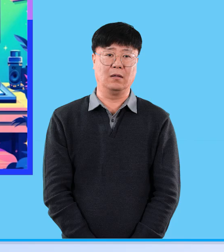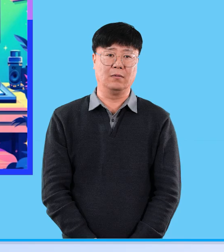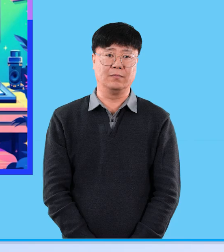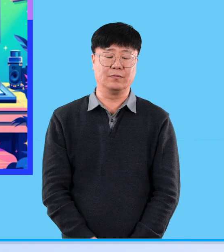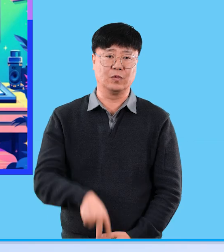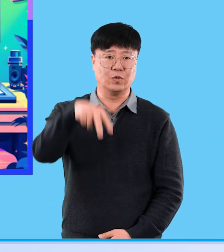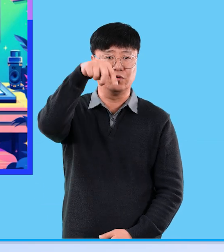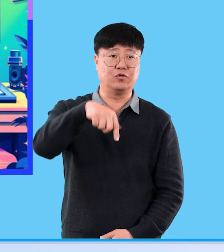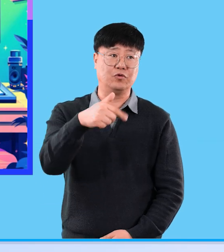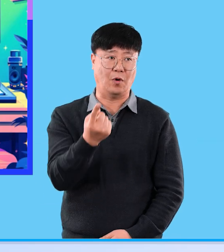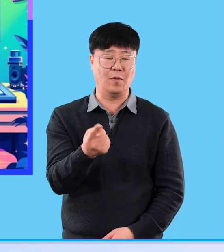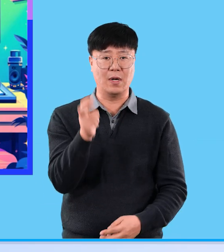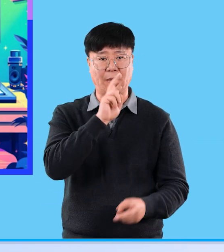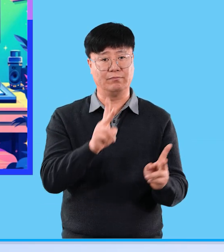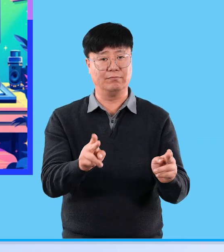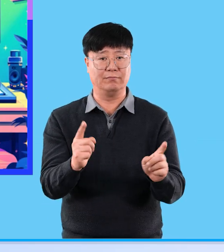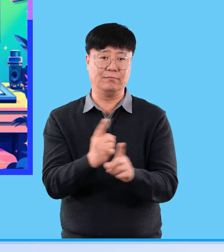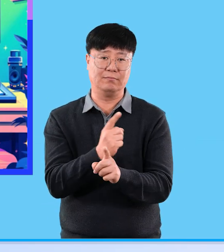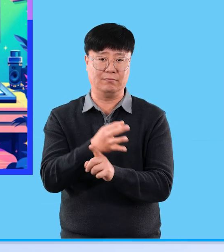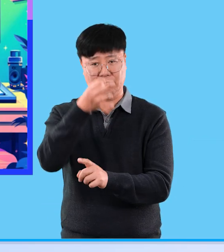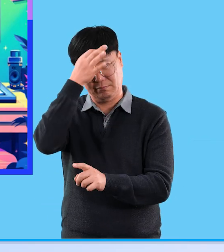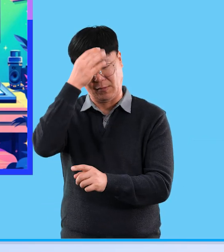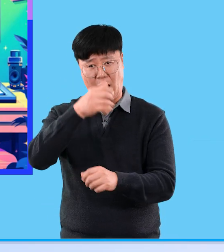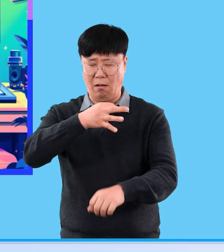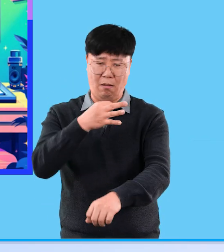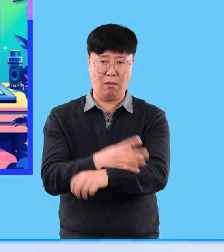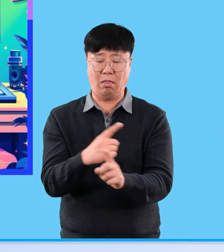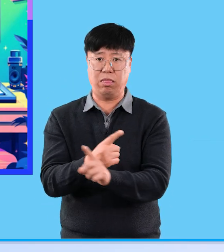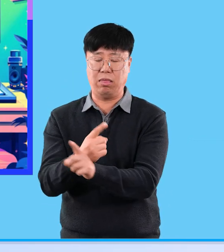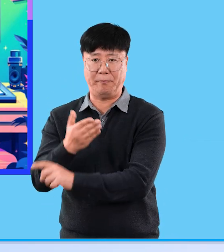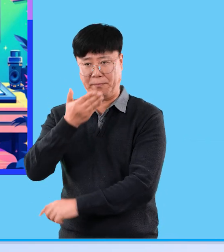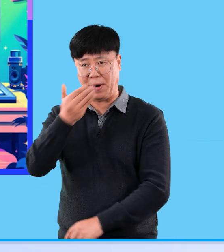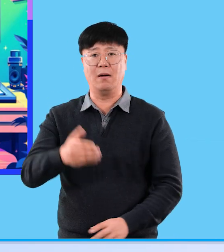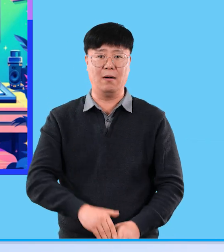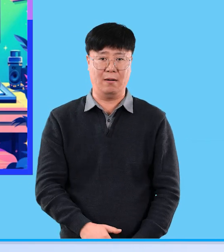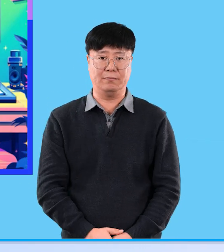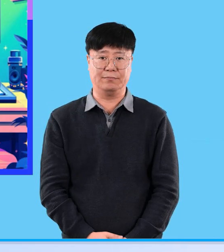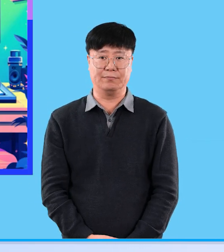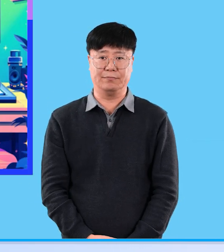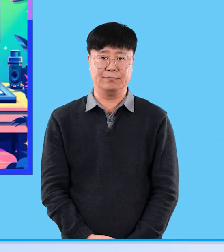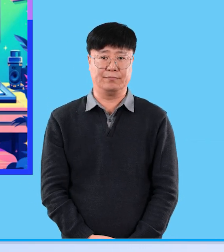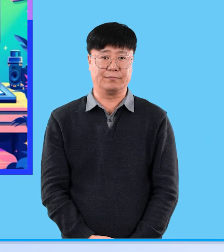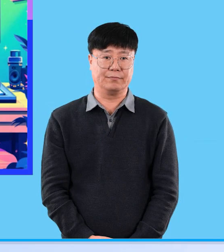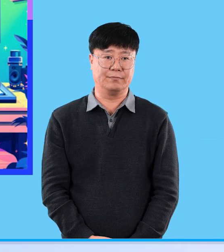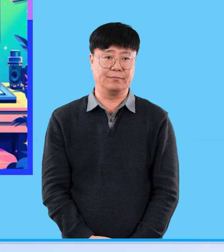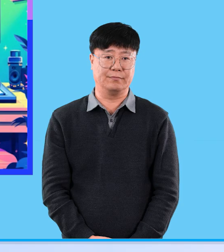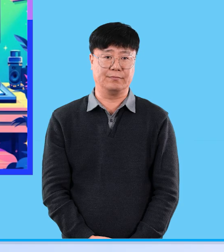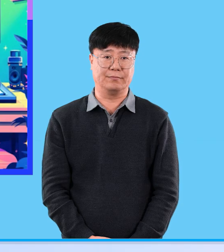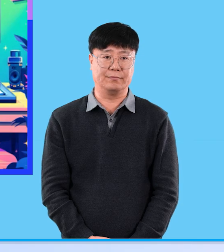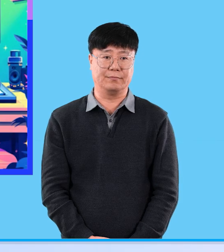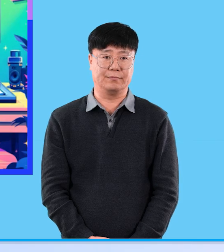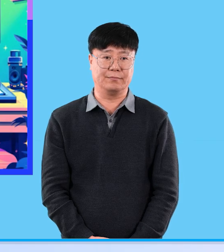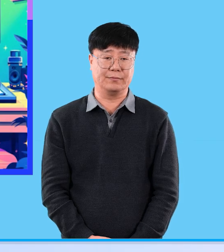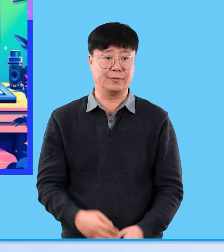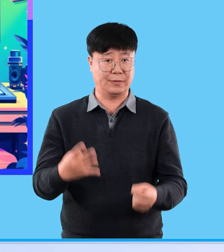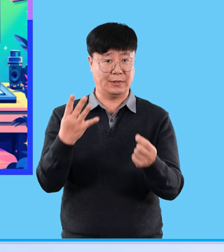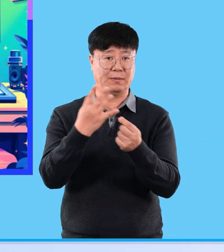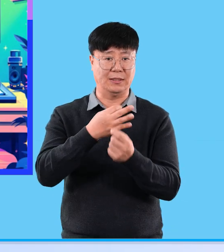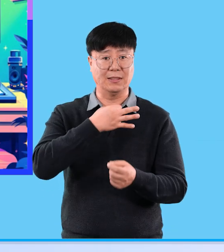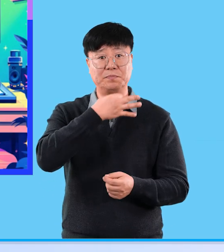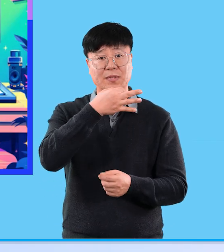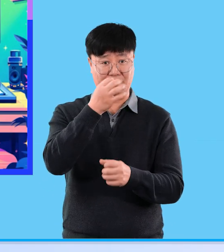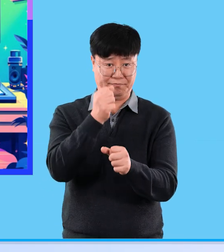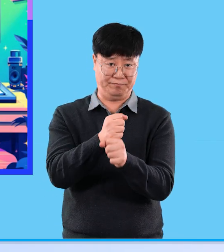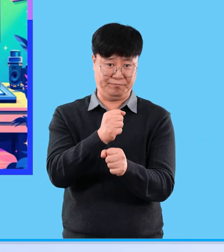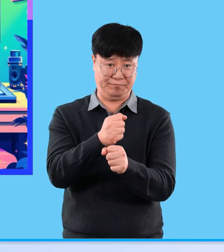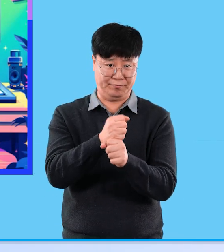때 수노의 편집 기능을 쓰게 되면은 아주 간편하게 수정을 할 수가 있습니다. 네 번째로